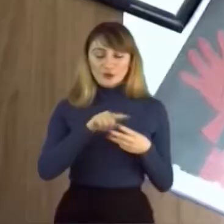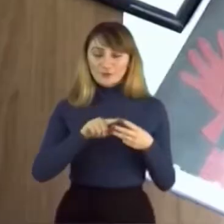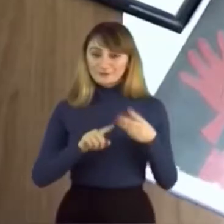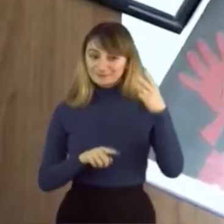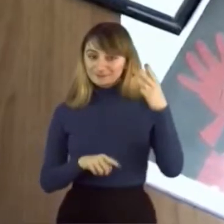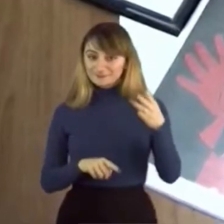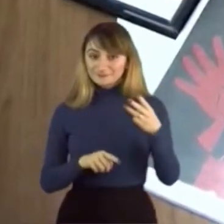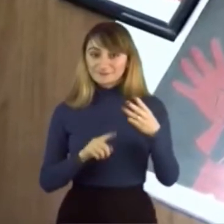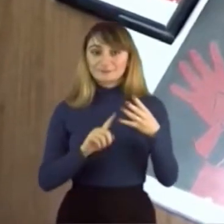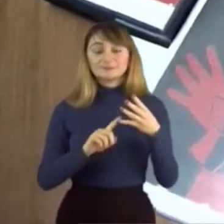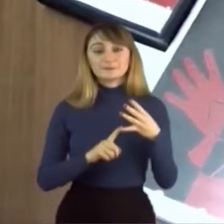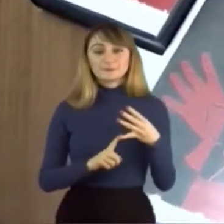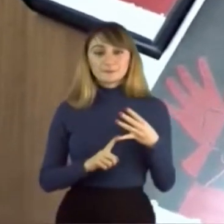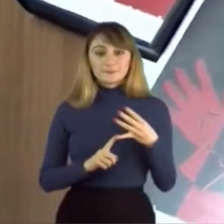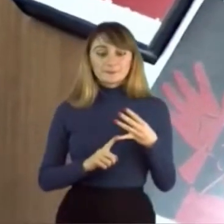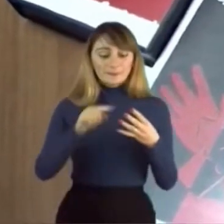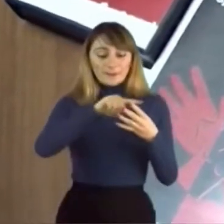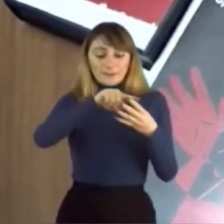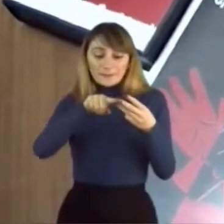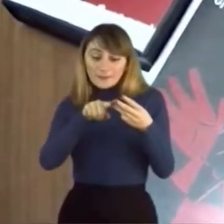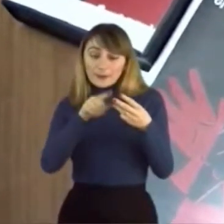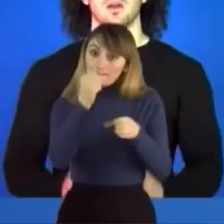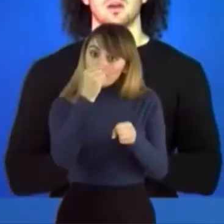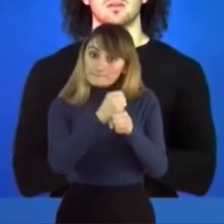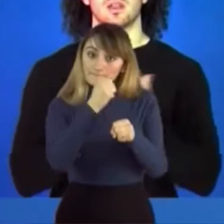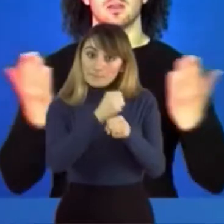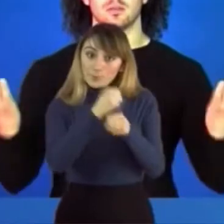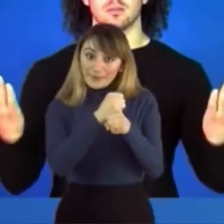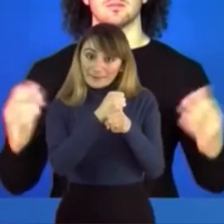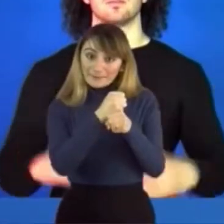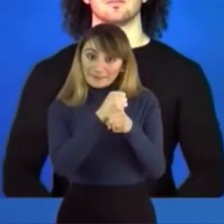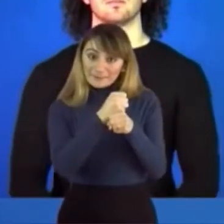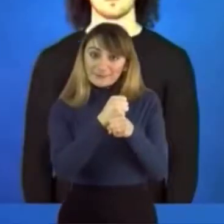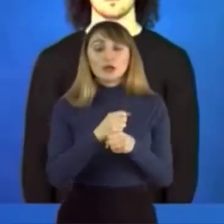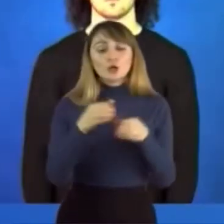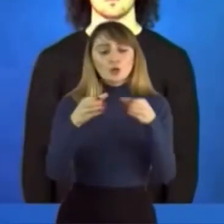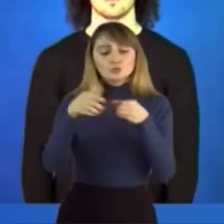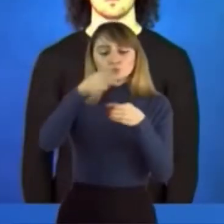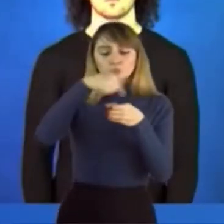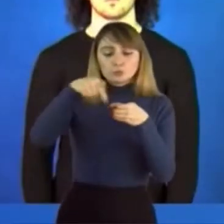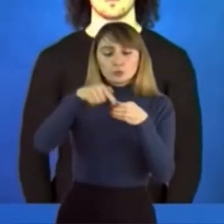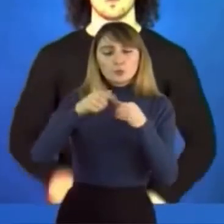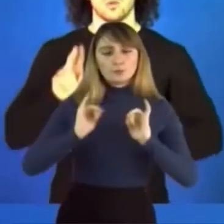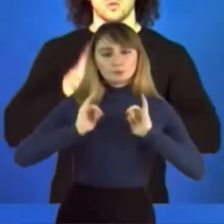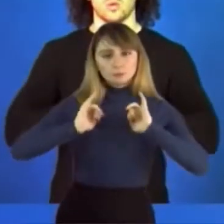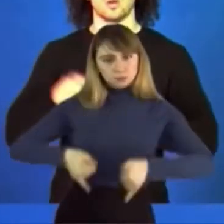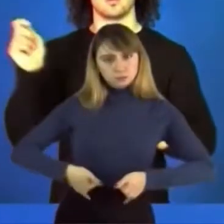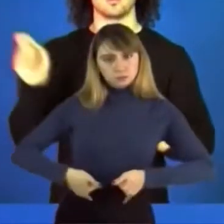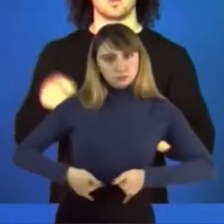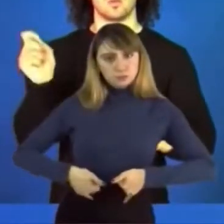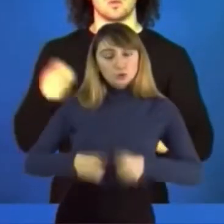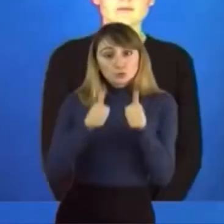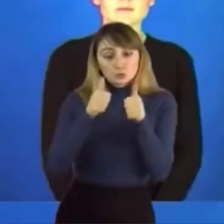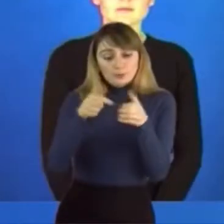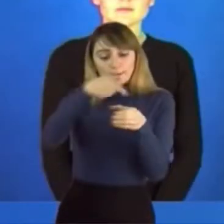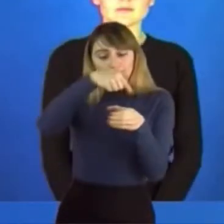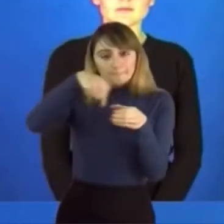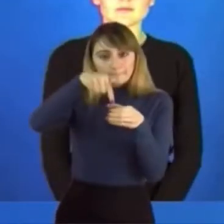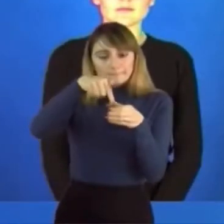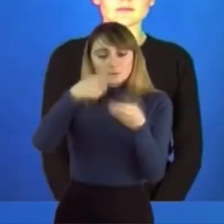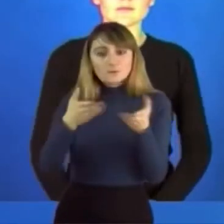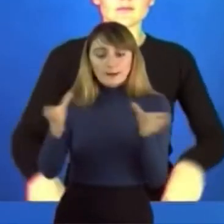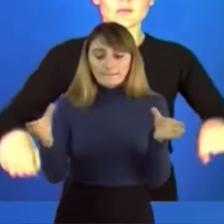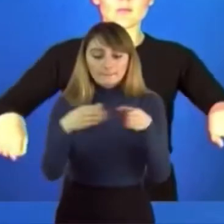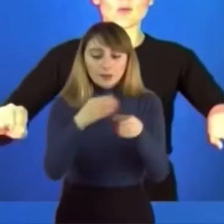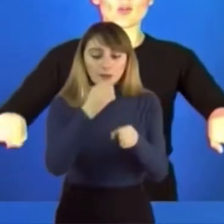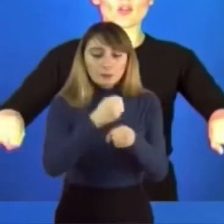shfrytëzohet eksperjenca 15 vjeçare e ANAD në kërkimin dhe dokumentimin e gjuhës shqipe të shenjave, si dhe databaze e fjalorit të gjuhës shqipe